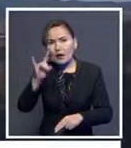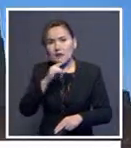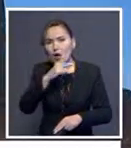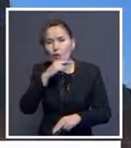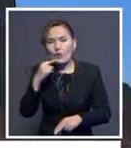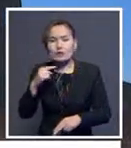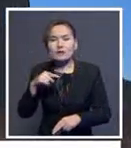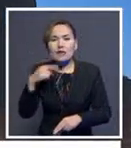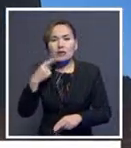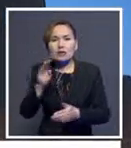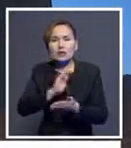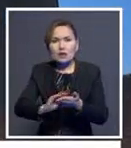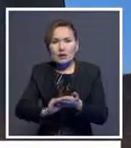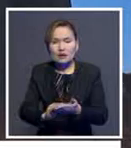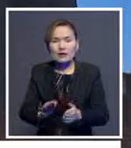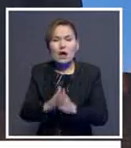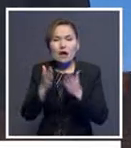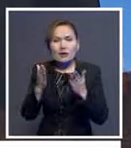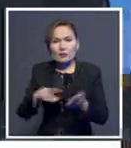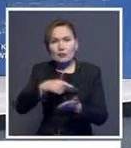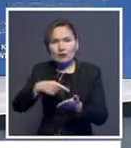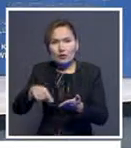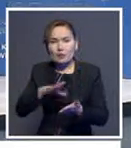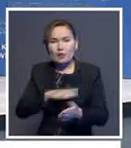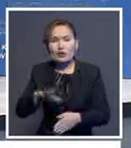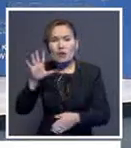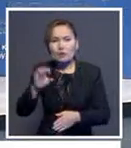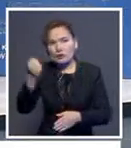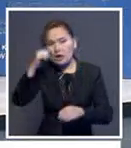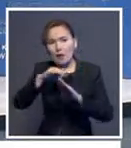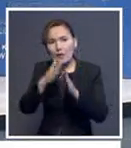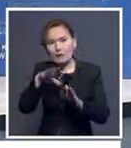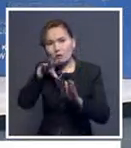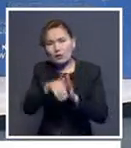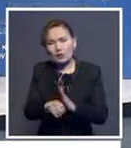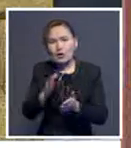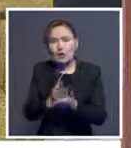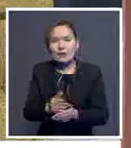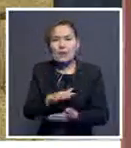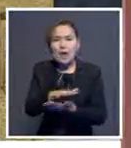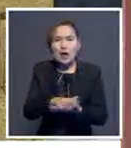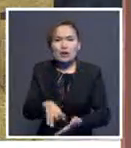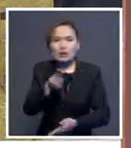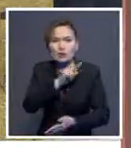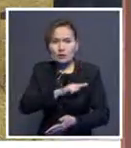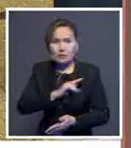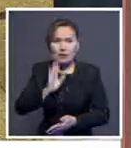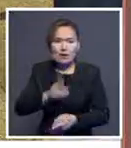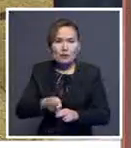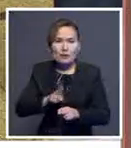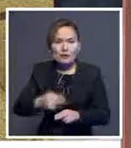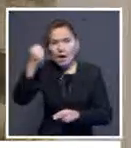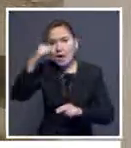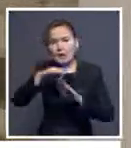өңірлік қасиетті нысандары оқулығы шықты. Оған 500 нысан кіргізілген. Осы бағыттағы жұмыстар әлі де жалғасады. Сондай-ақ